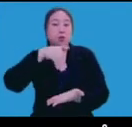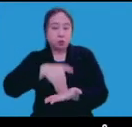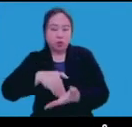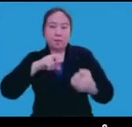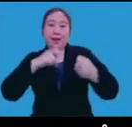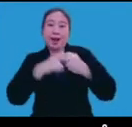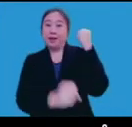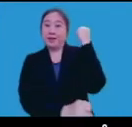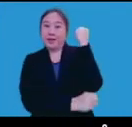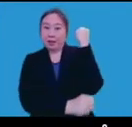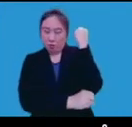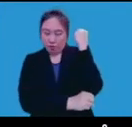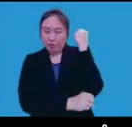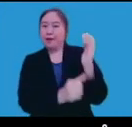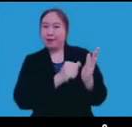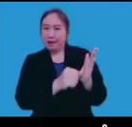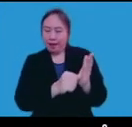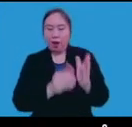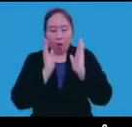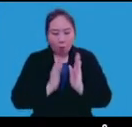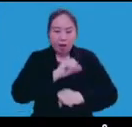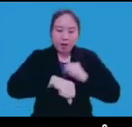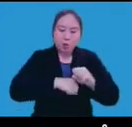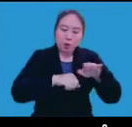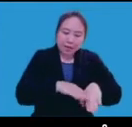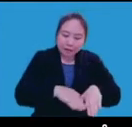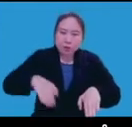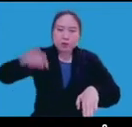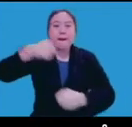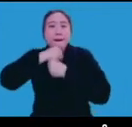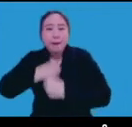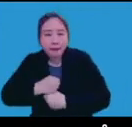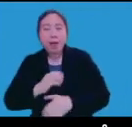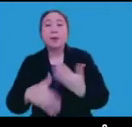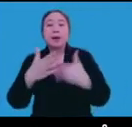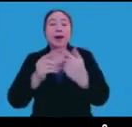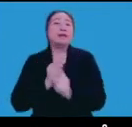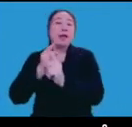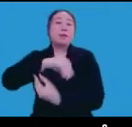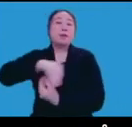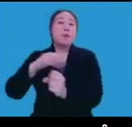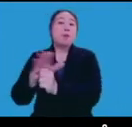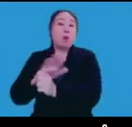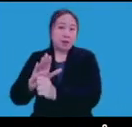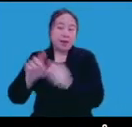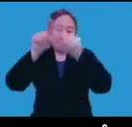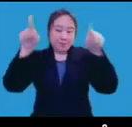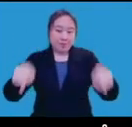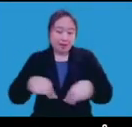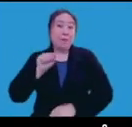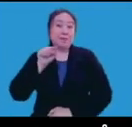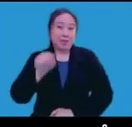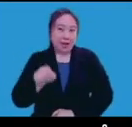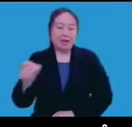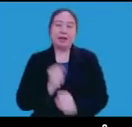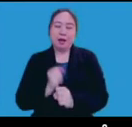ระจัดความยากจนและพัฒนาคนทุกช่วงวัยอย่างยั่งยืนตามหลักปรัชญาของกิจพอเพียงเนี่ยนะคะคำสั่งนี้แหละค่ะจะเป็นคำสั่งที่เป็นกล